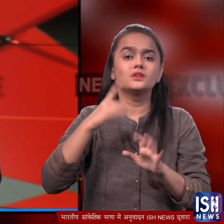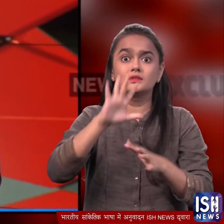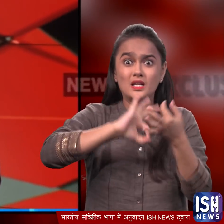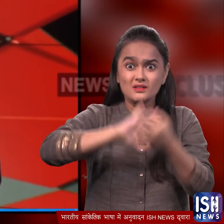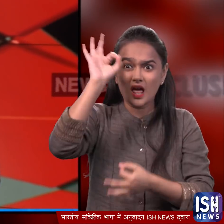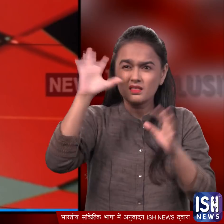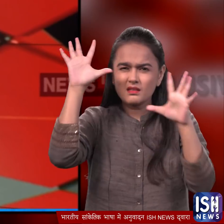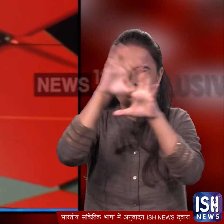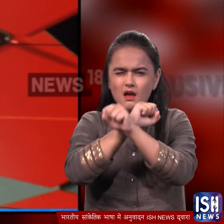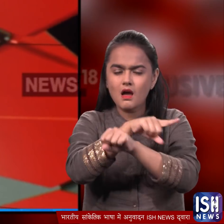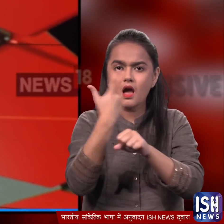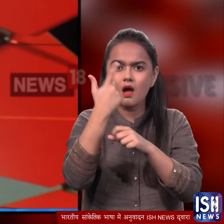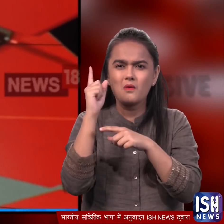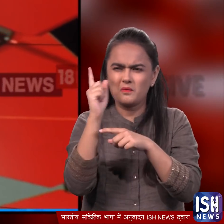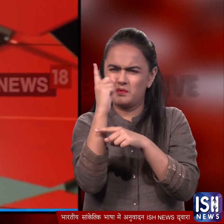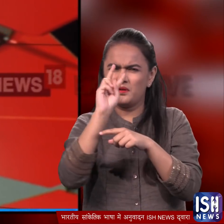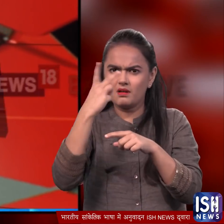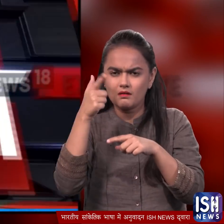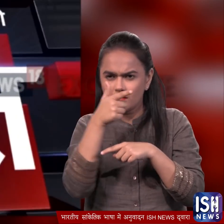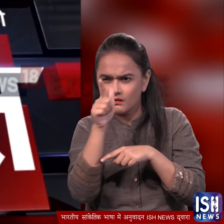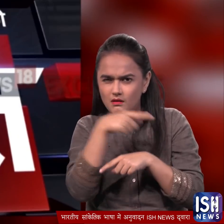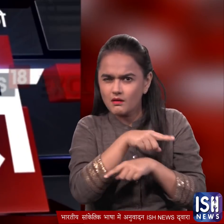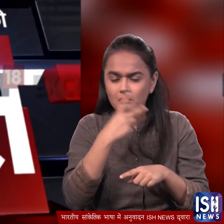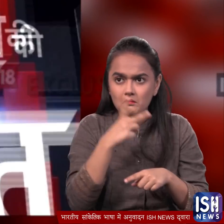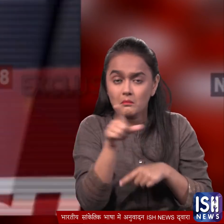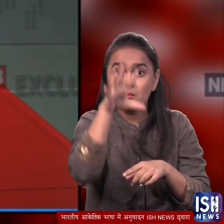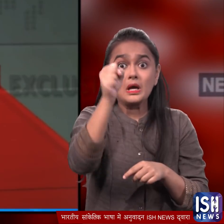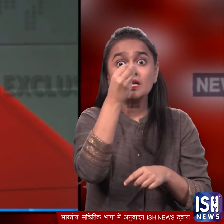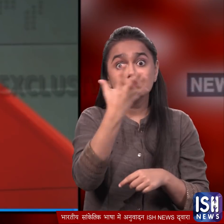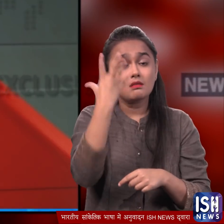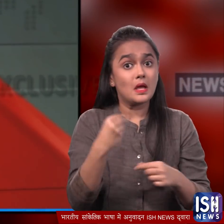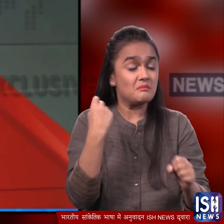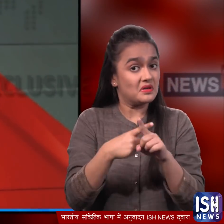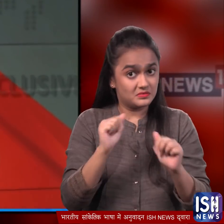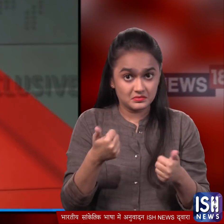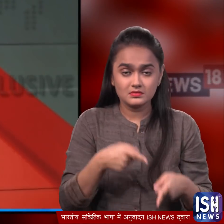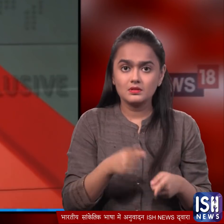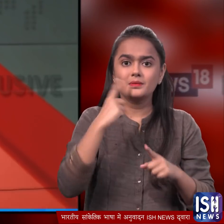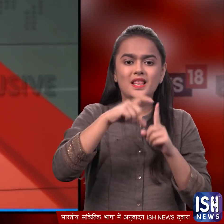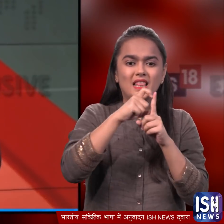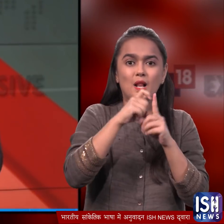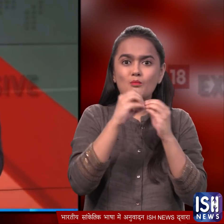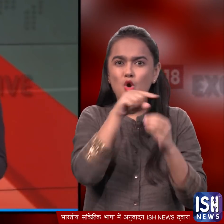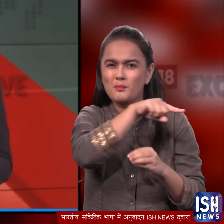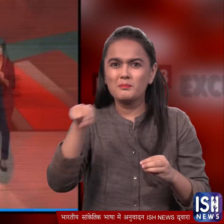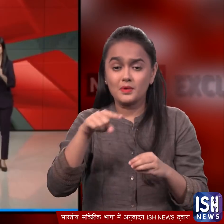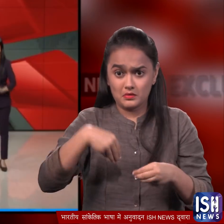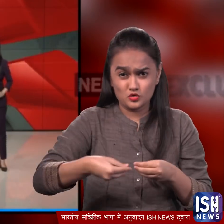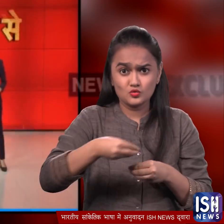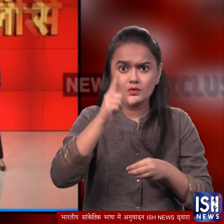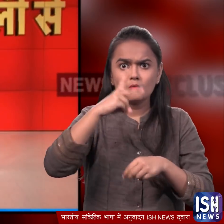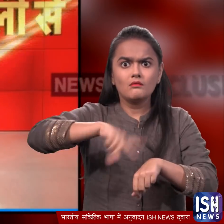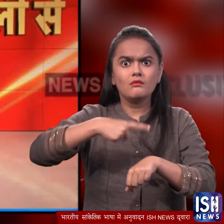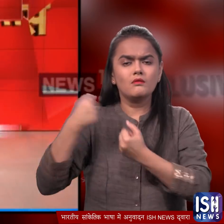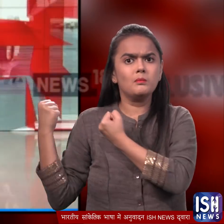के अंधेरे में भी कारगर कैमरों से लैस किया गया है। दिल्ली और मुंबई के बीच की दूरी सड़क के रास्ते से केवल 12 घंटे होने वाली